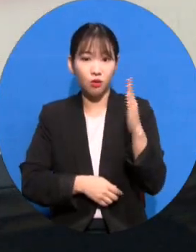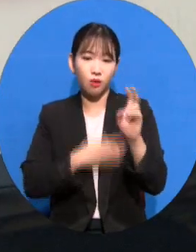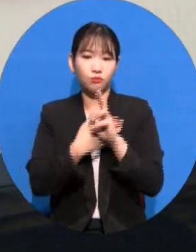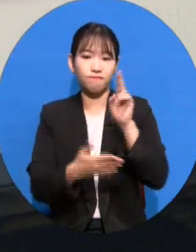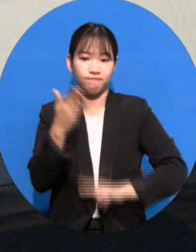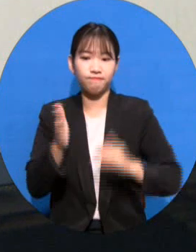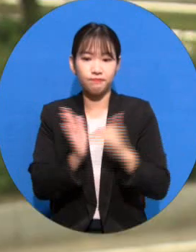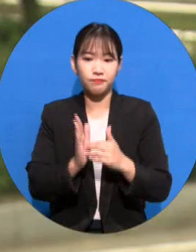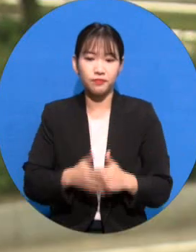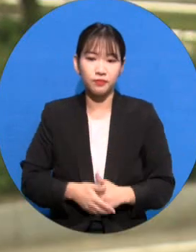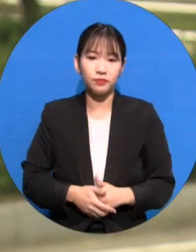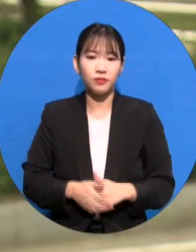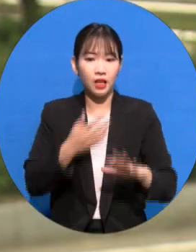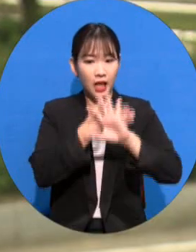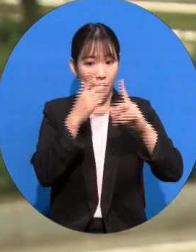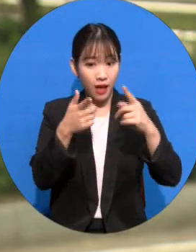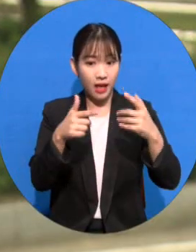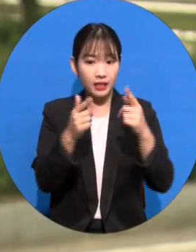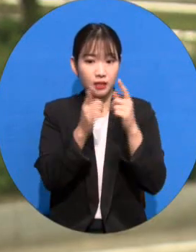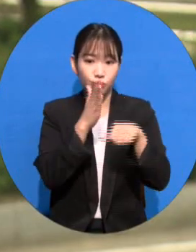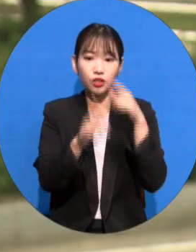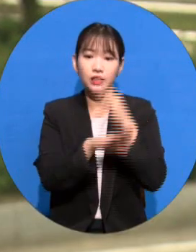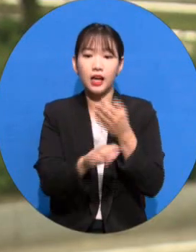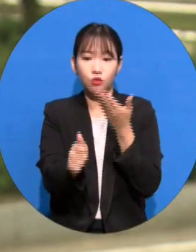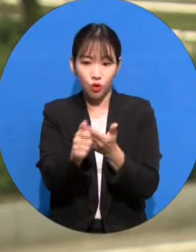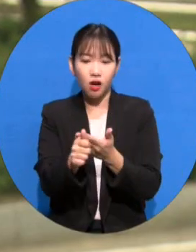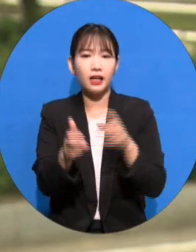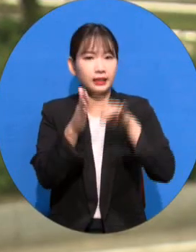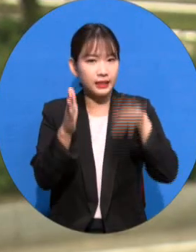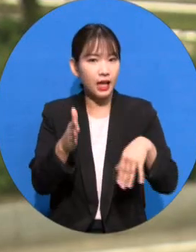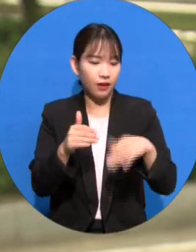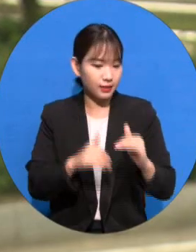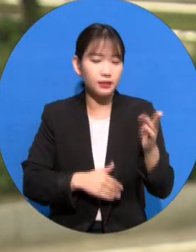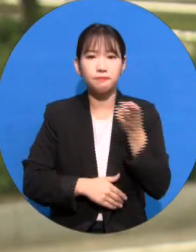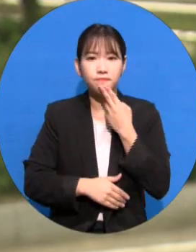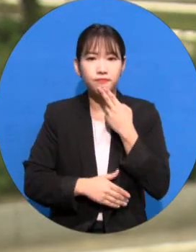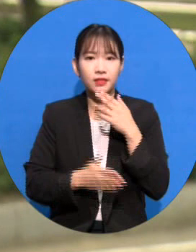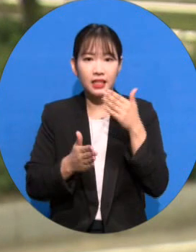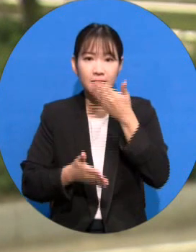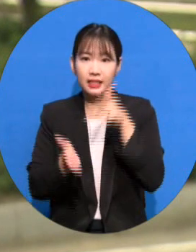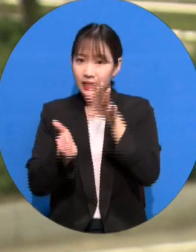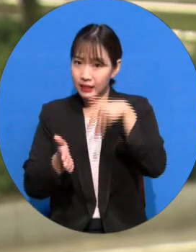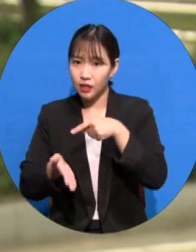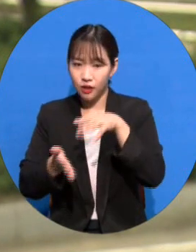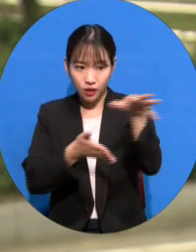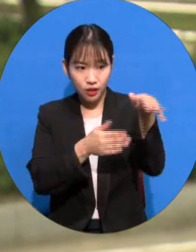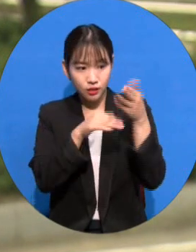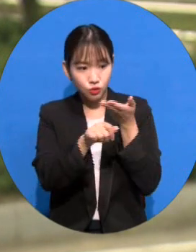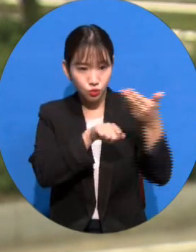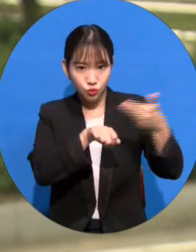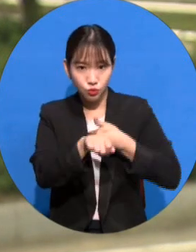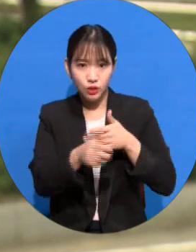불법 판매됐습니다. 해외 직구를 가장해서 세관 통관 절차 없이 또 식약처 수입업 신고라든가 재반